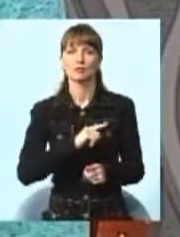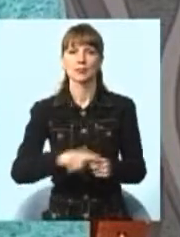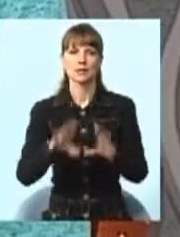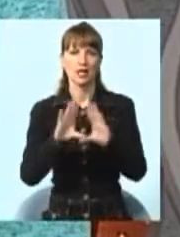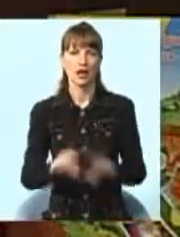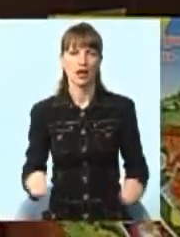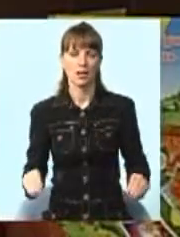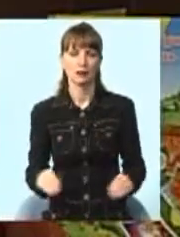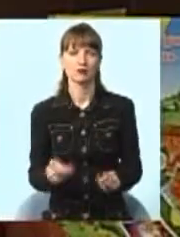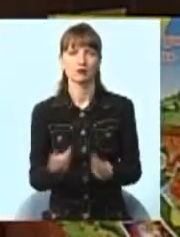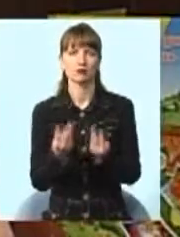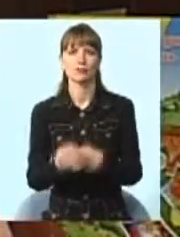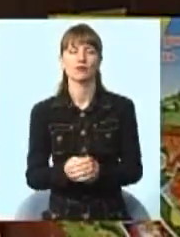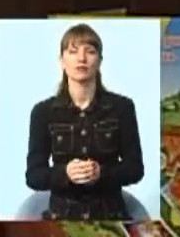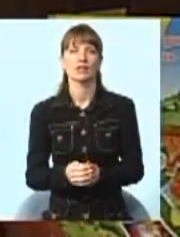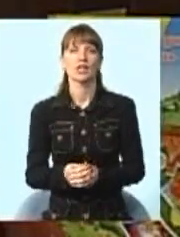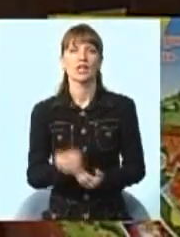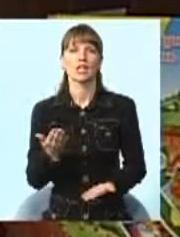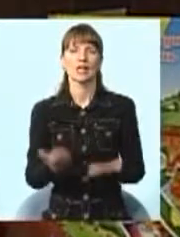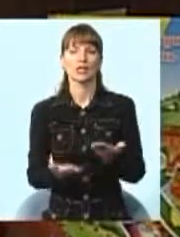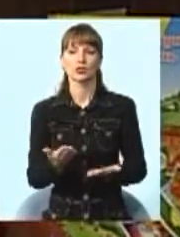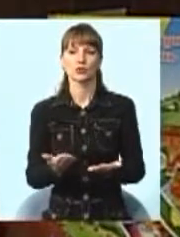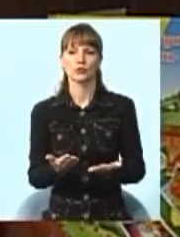згорає. Якщо